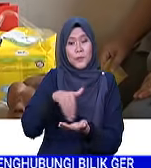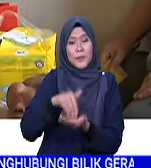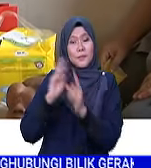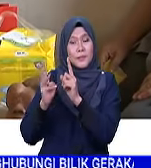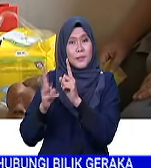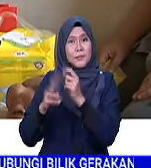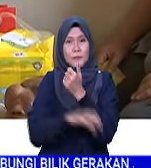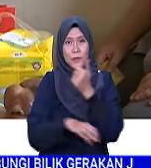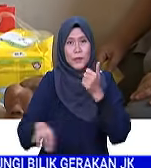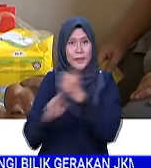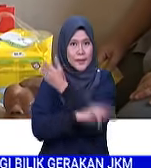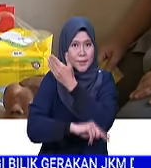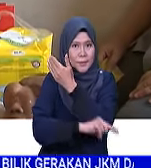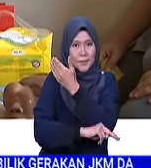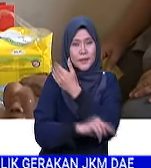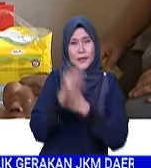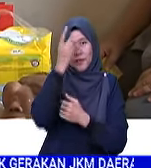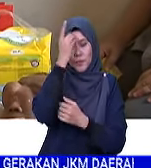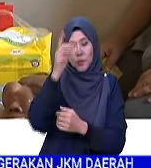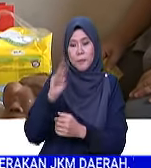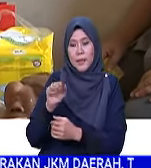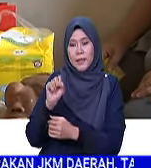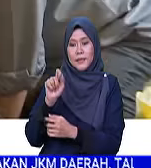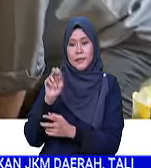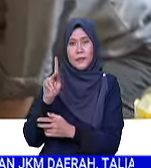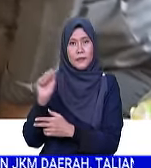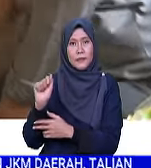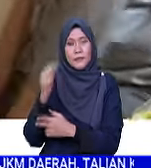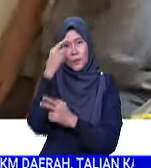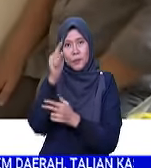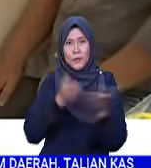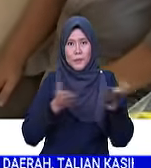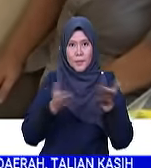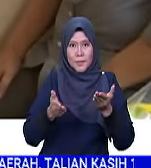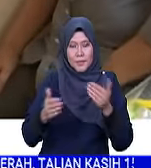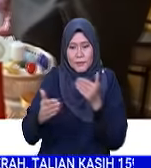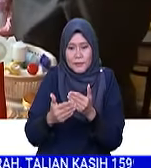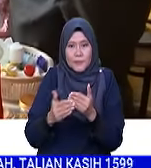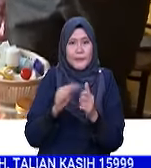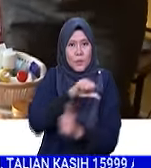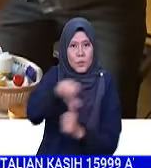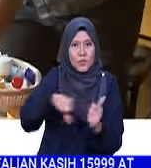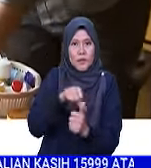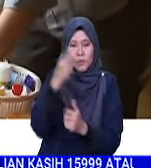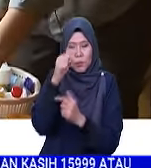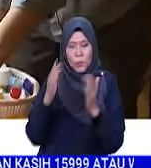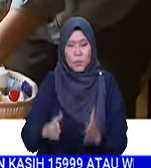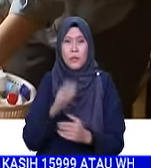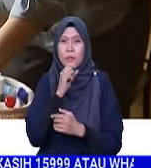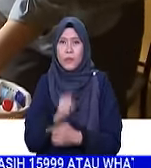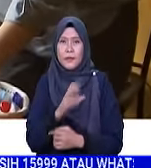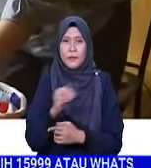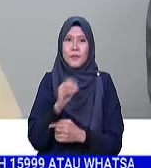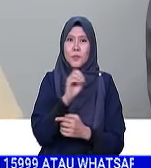Kebajikan Malaysia Cawangan Negeri, Datuk Mastika Junaidah Hussein, merupakan perkhidmatan bercorak pendampingan sosial kepada warga emas dan orang